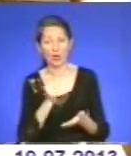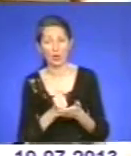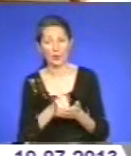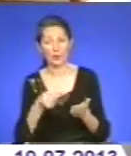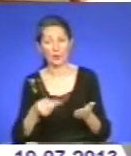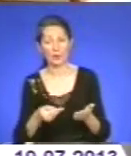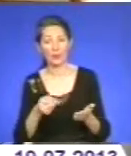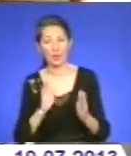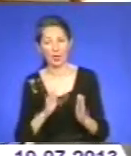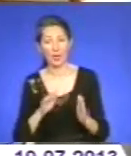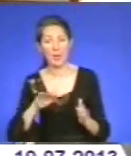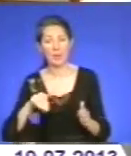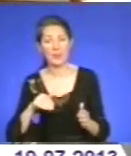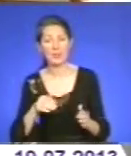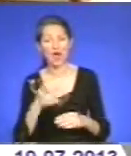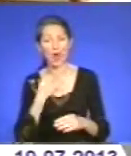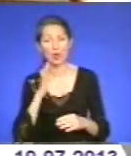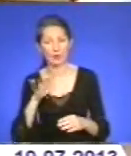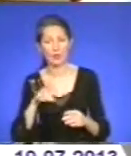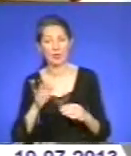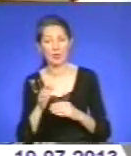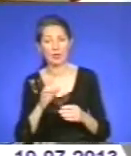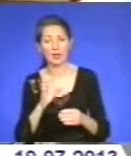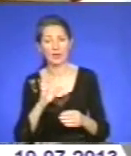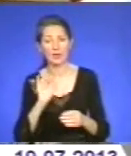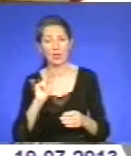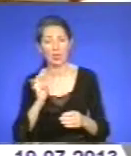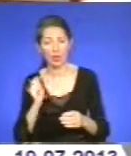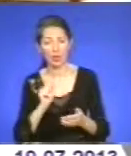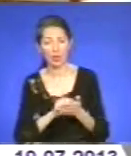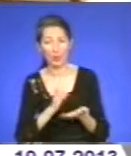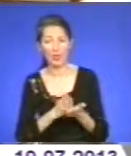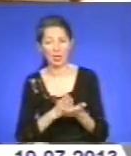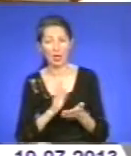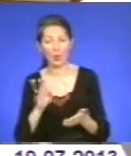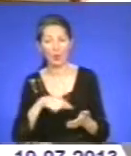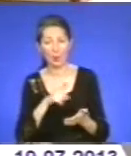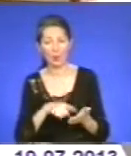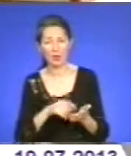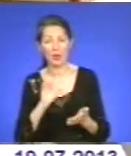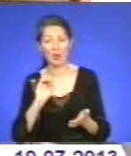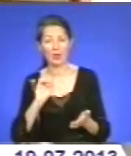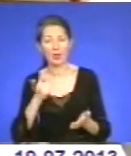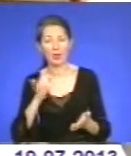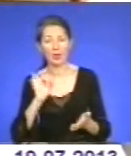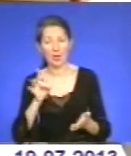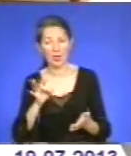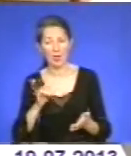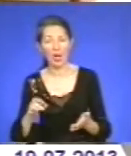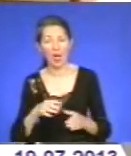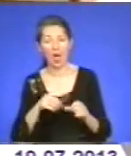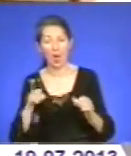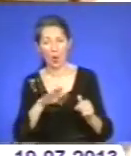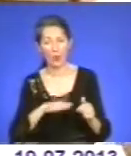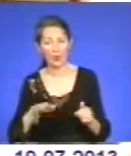після голосування через систему ВІЧІ. Тому документ якийсь є, але все-таки буде питання і з єгерями, і з тими угіддями. Тобто